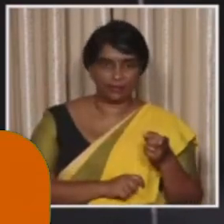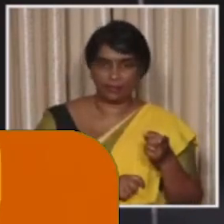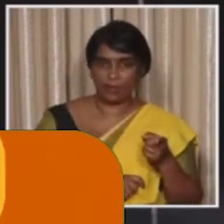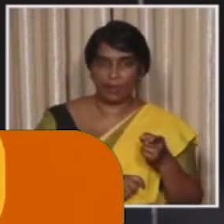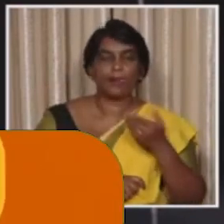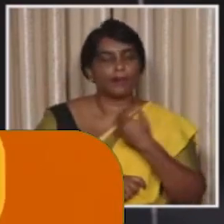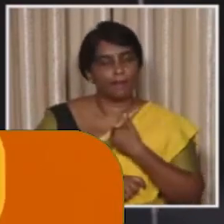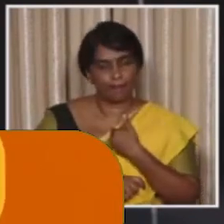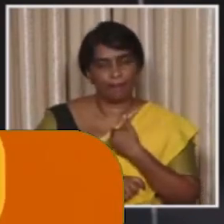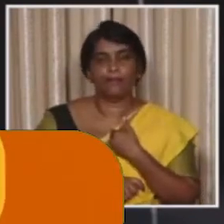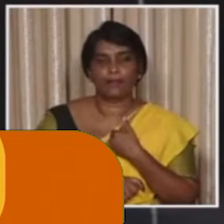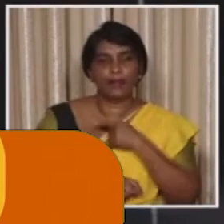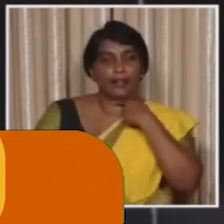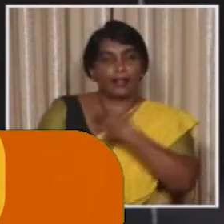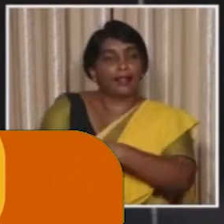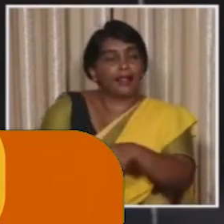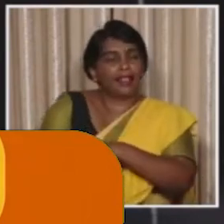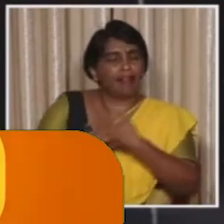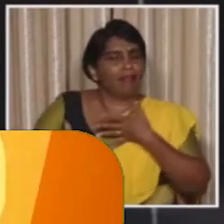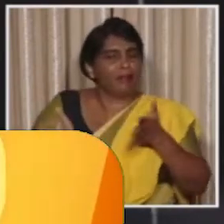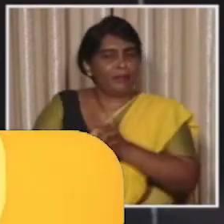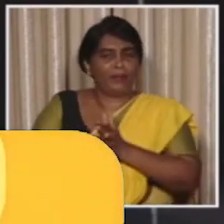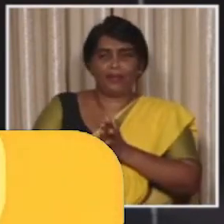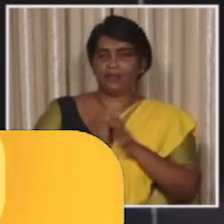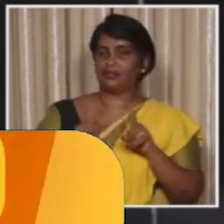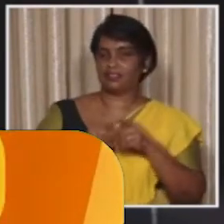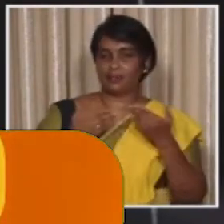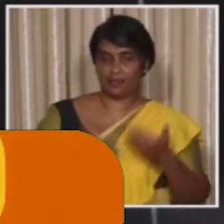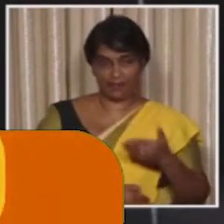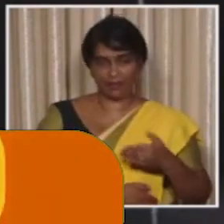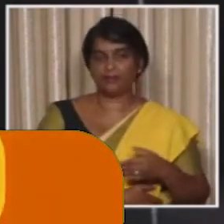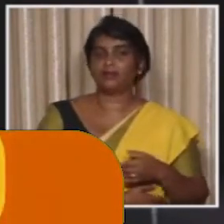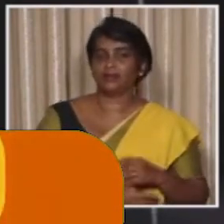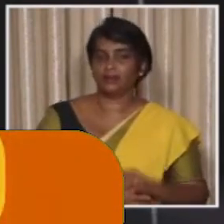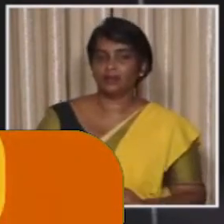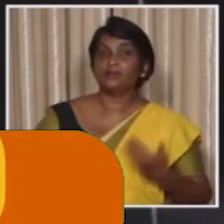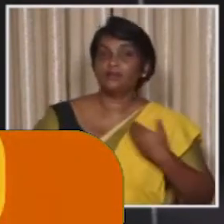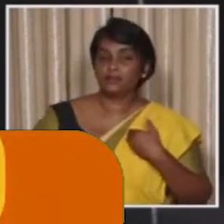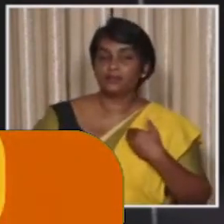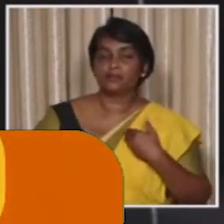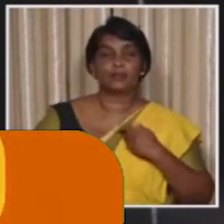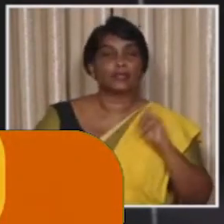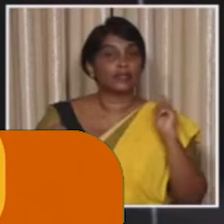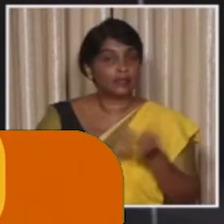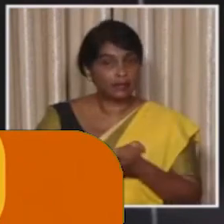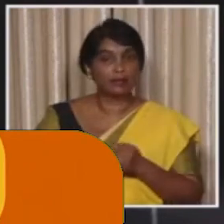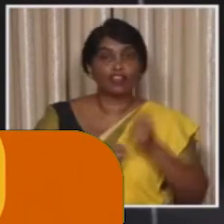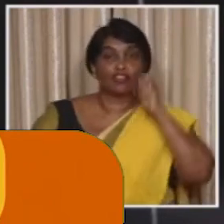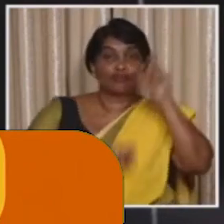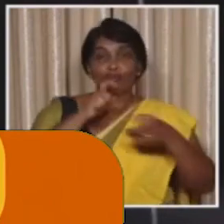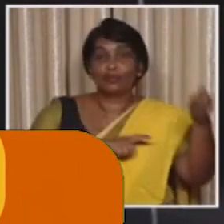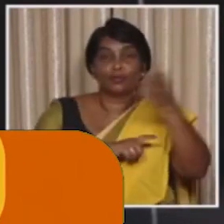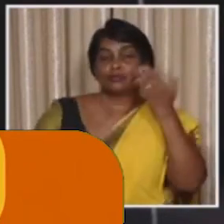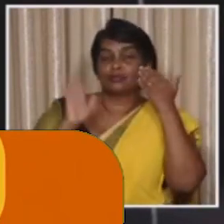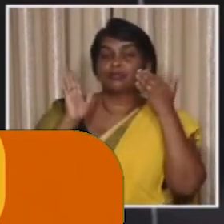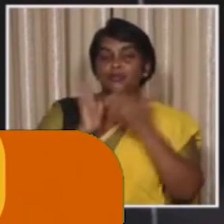ඒක අපේ ලේවල උරුමයක් බවට පත්වෙච්ච දෙයක් වර්තමානයේ වන විට. අපේ ක්‍රිකට් ක්‍රීඩාවට අපේ ප්‍රේක්ෂකයෝ